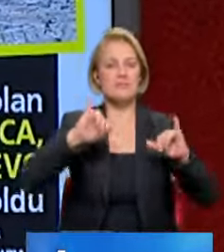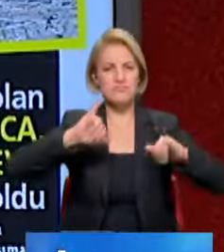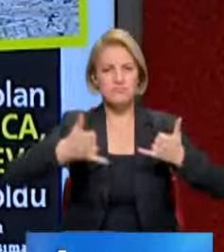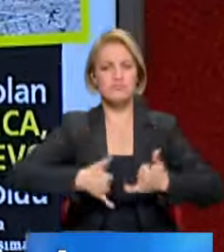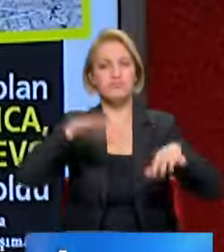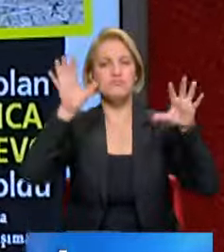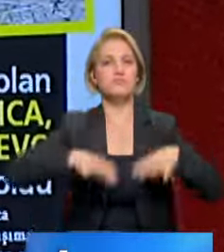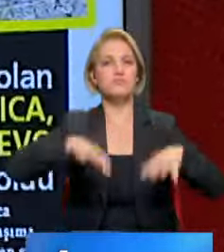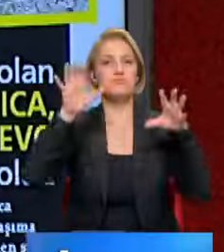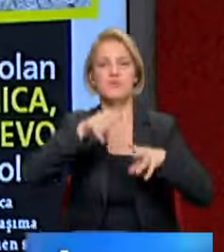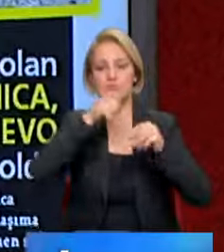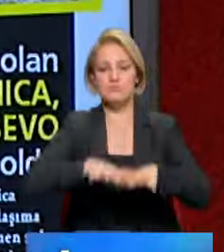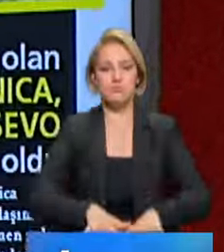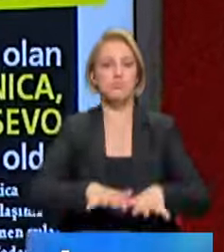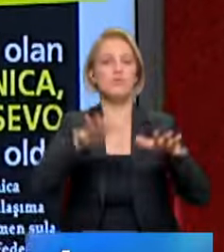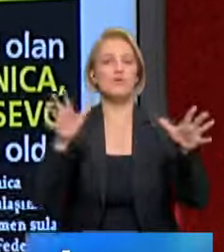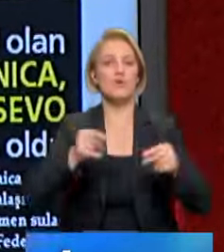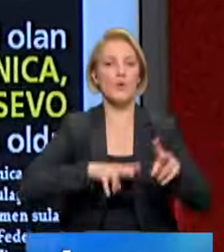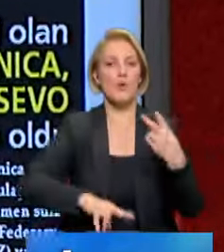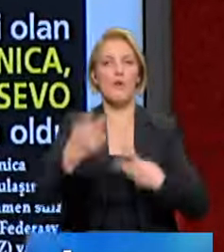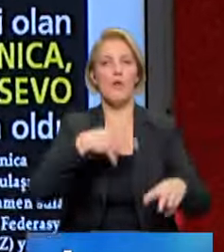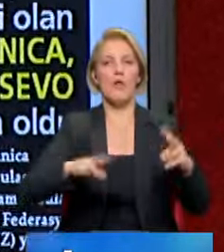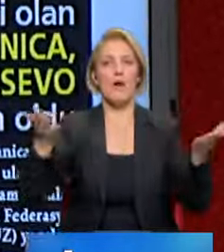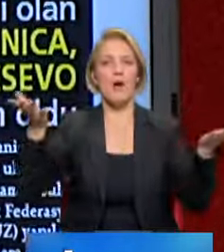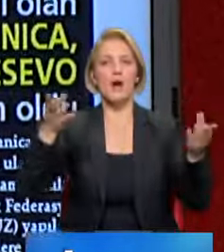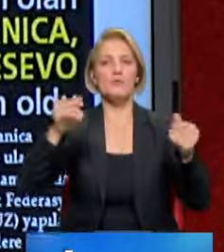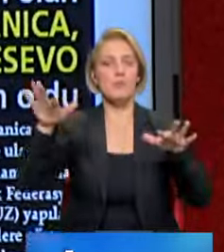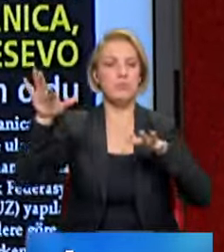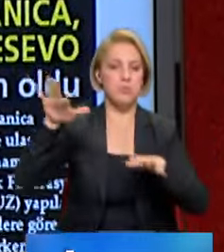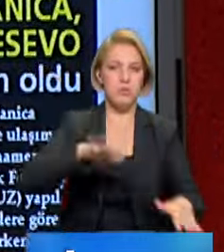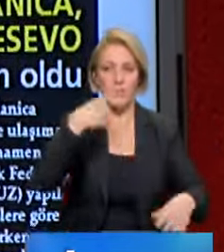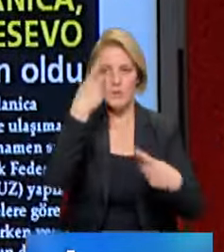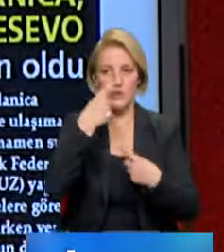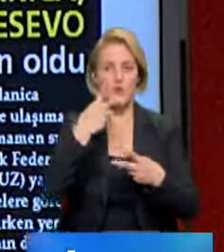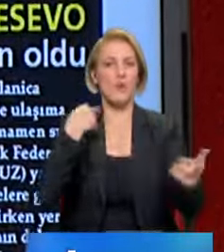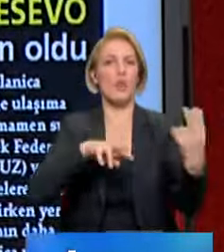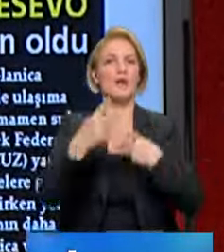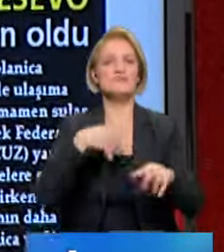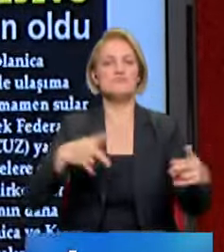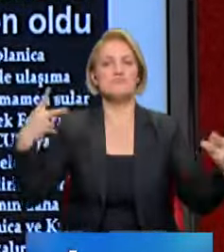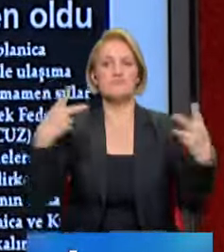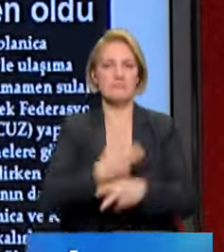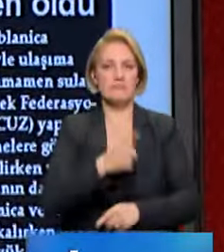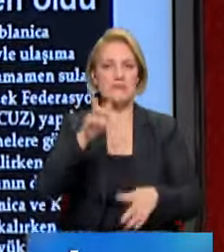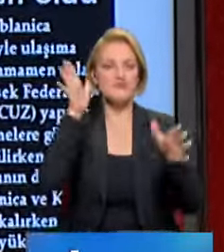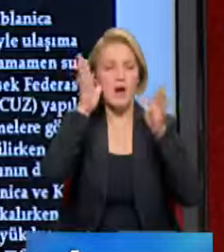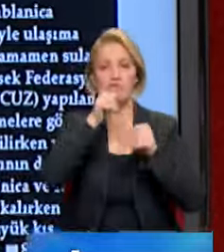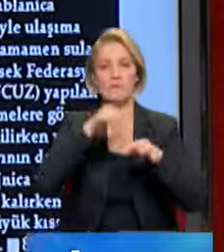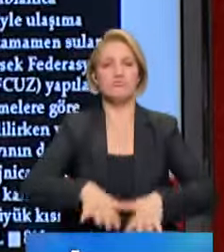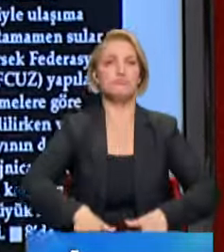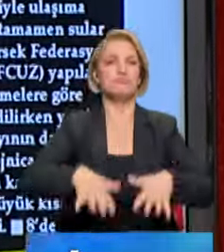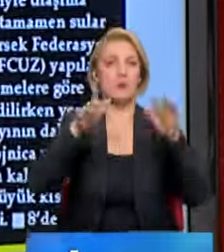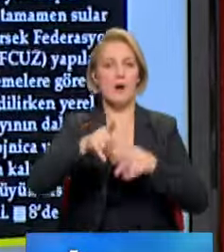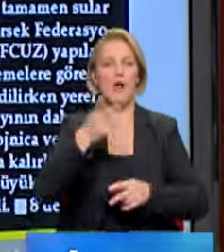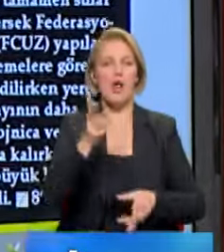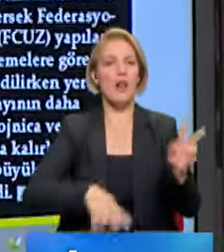yağışlar sellere neden oldu. Pek çok yol heyelan nedeniyle ulaşıma kapatıldı. Bir caminin tamamen sular altında kaldığı belirtildi diyor. Ve burada